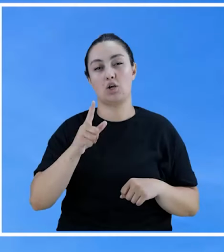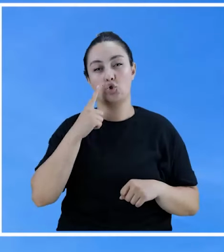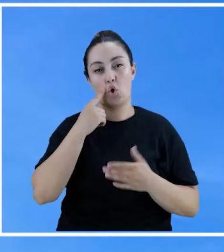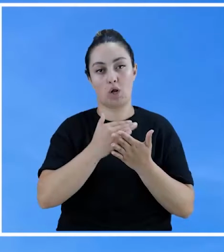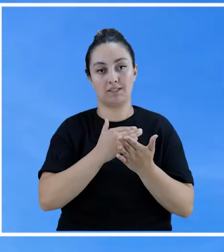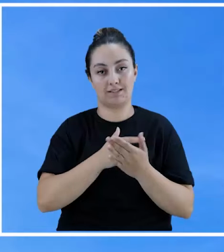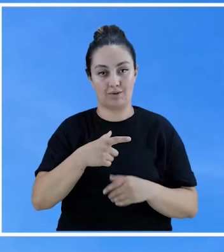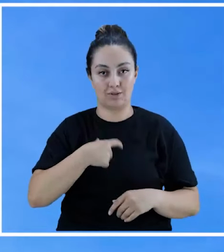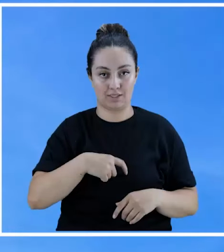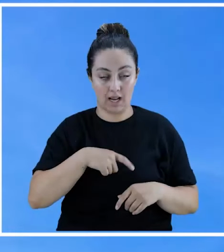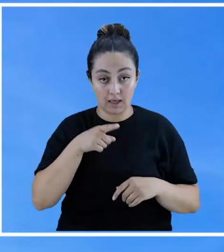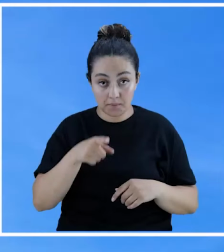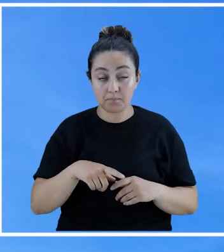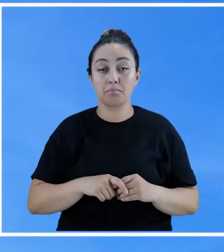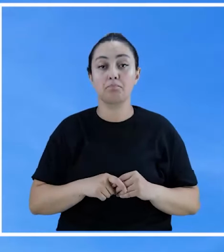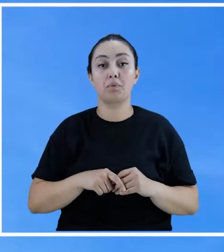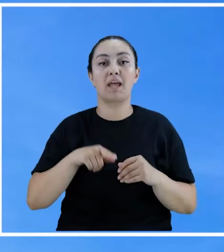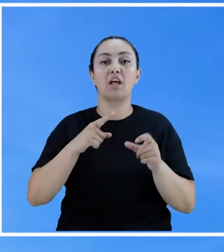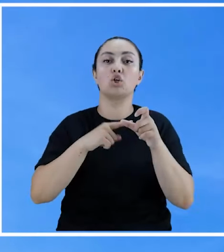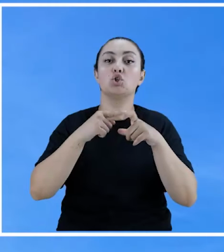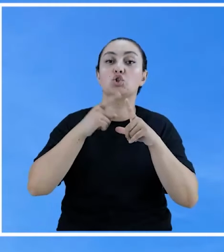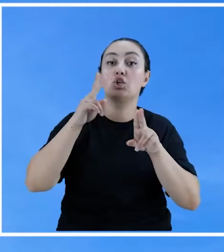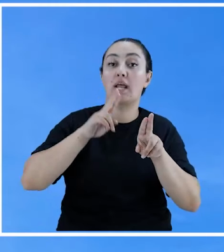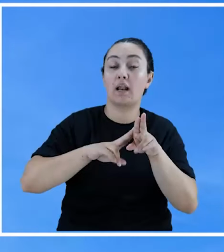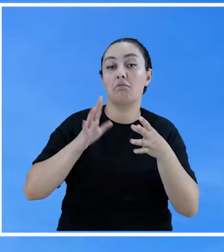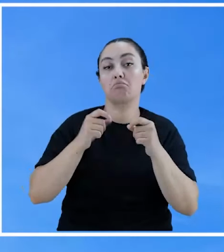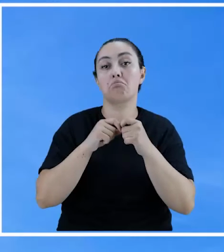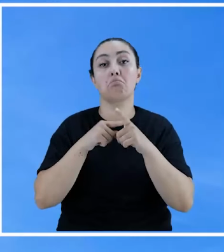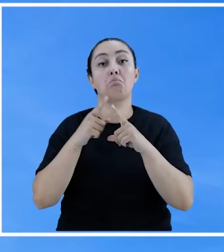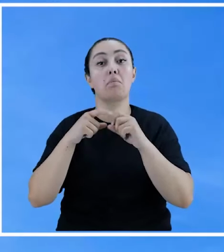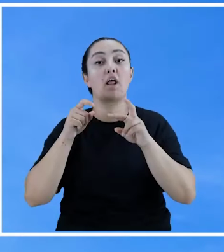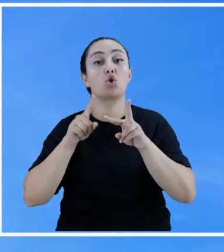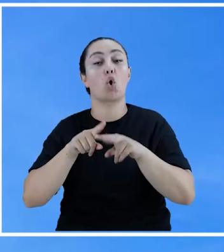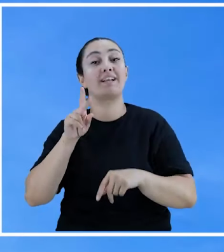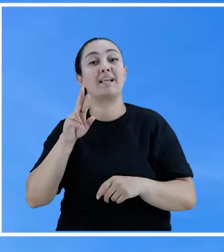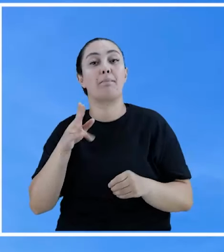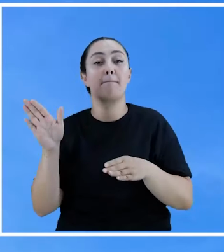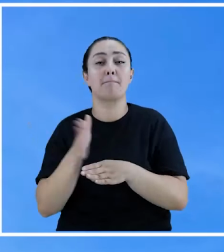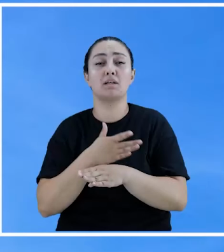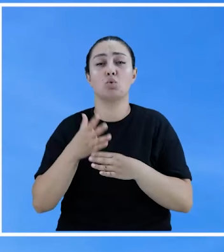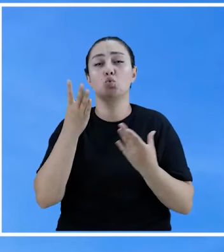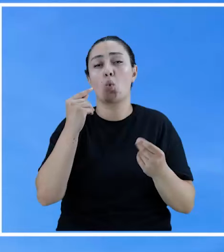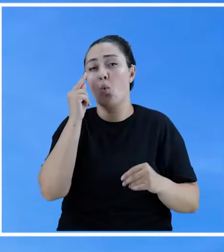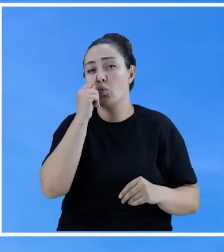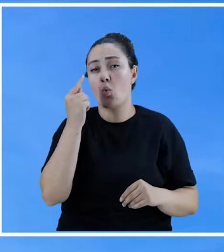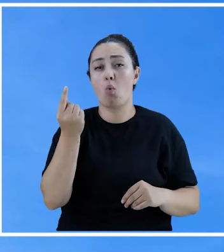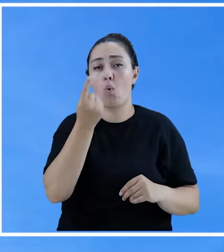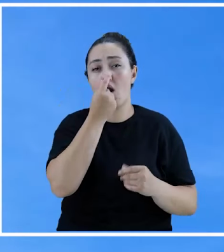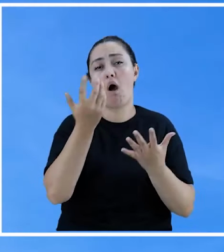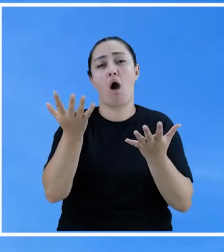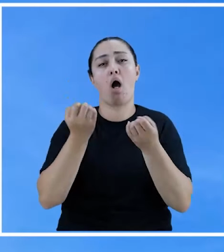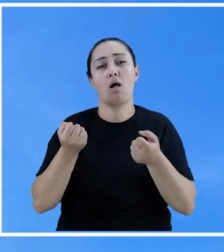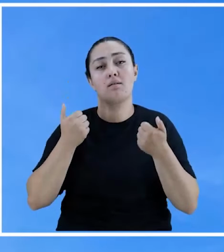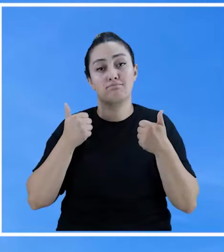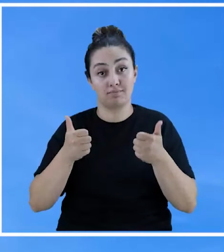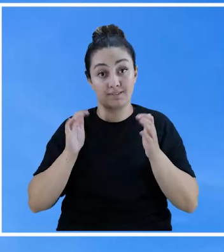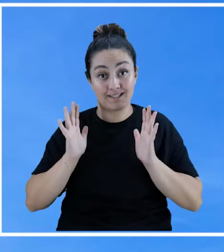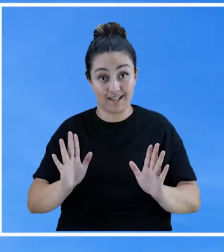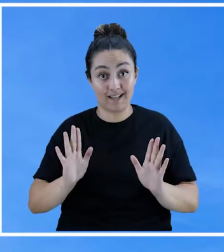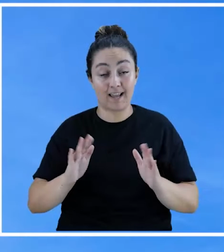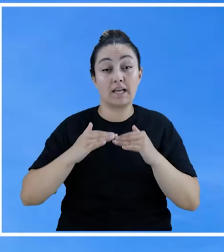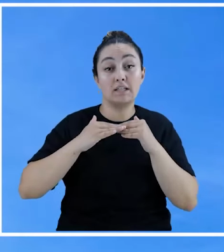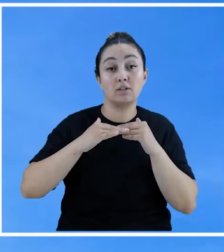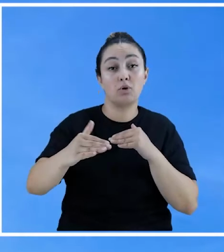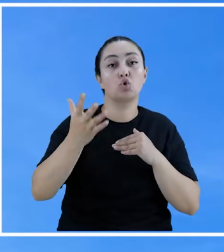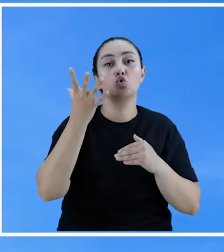özelliklerine. Bunu çelik ya da beton gibi malzemelerden çok kolaylıkla alabiliyoruz. Fakat